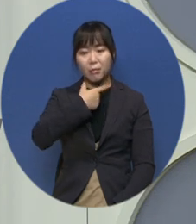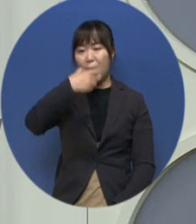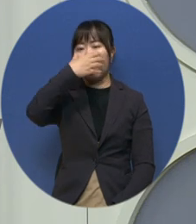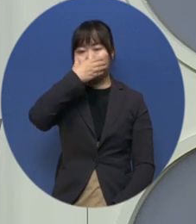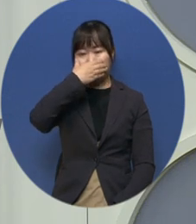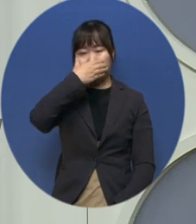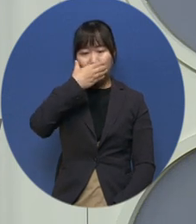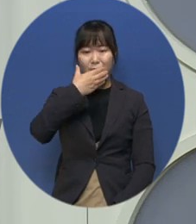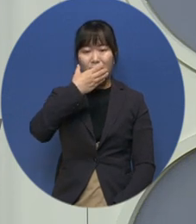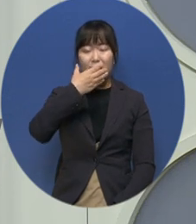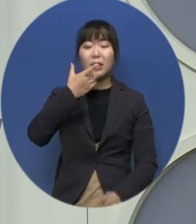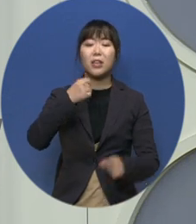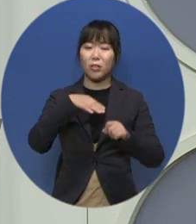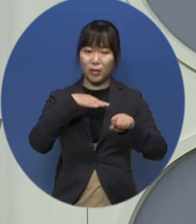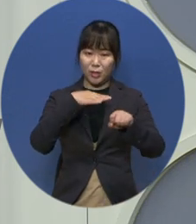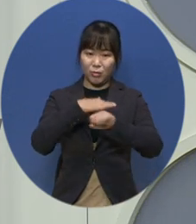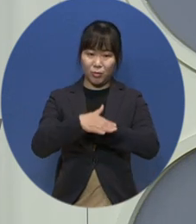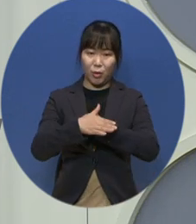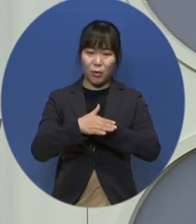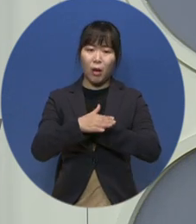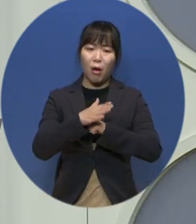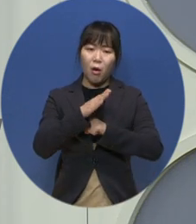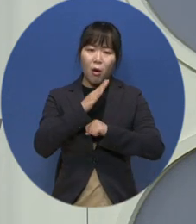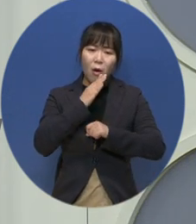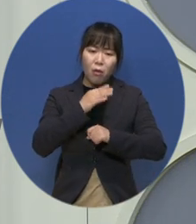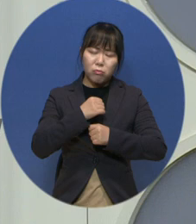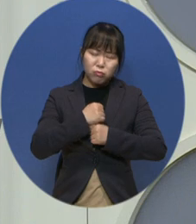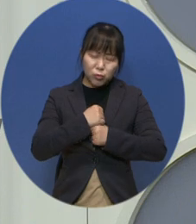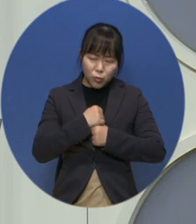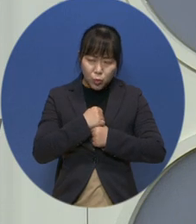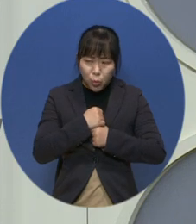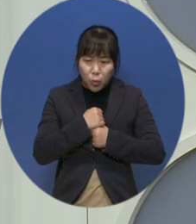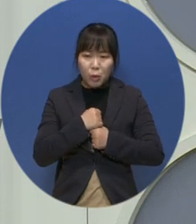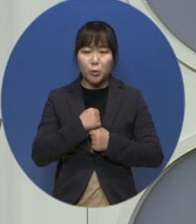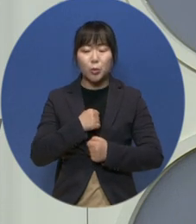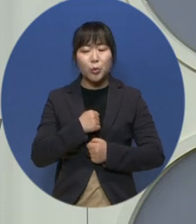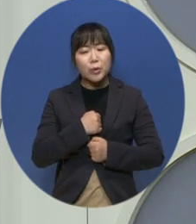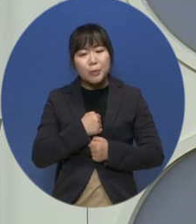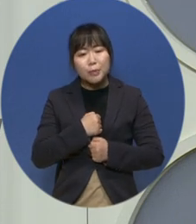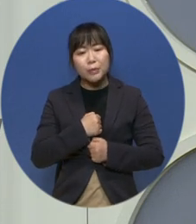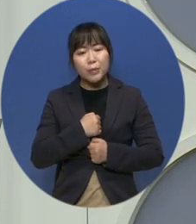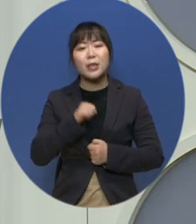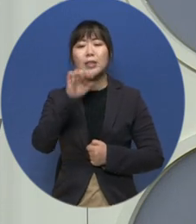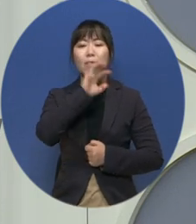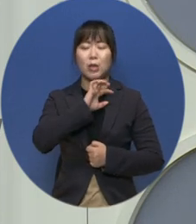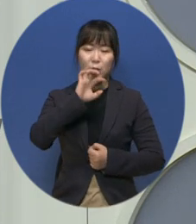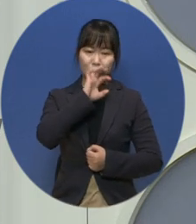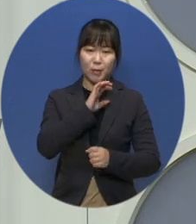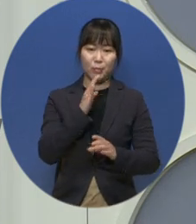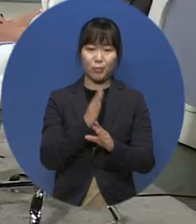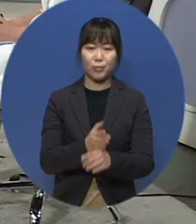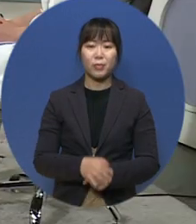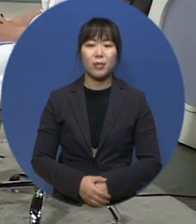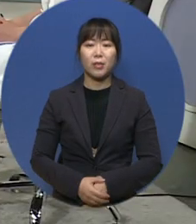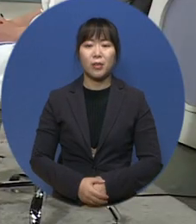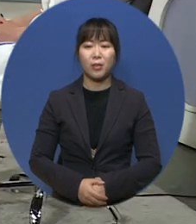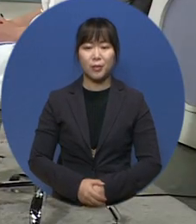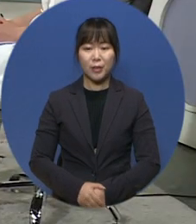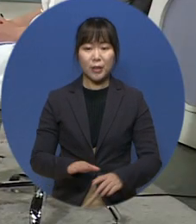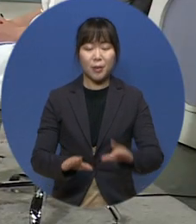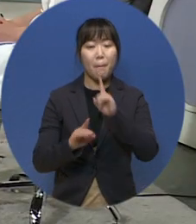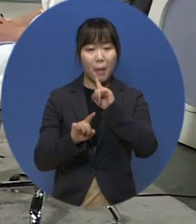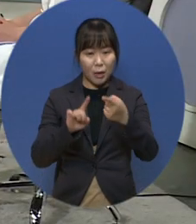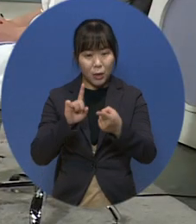하면 얼른 쓴다든가 이런 식으로 굉장히 극도로 조심하면서 지금 연습을 하고 있는 상태고 말씀하신